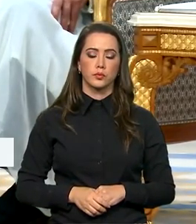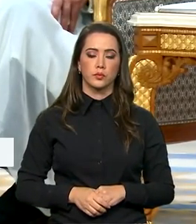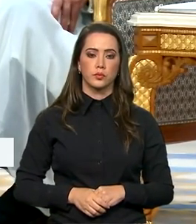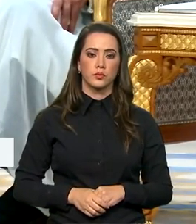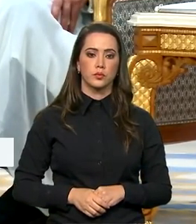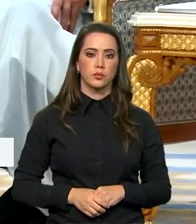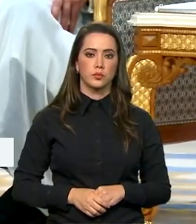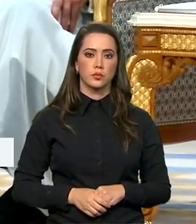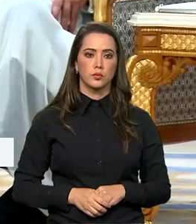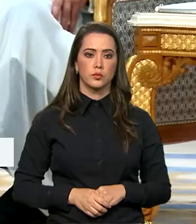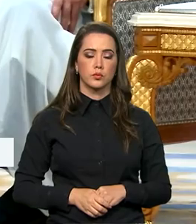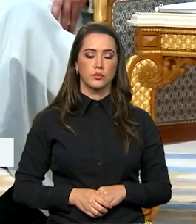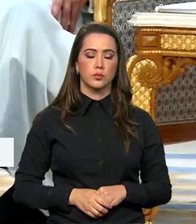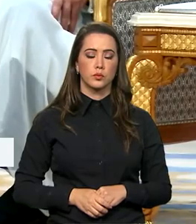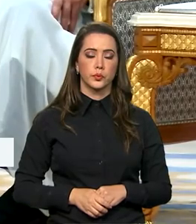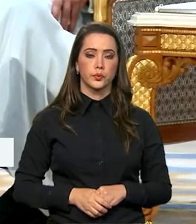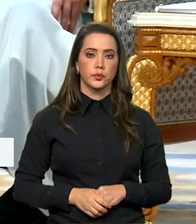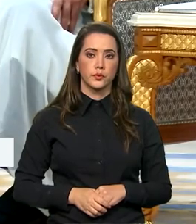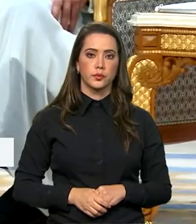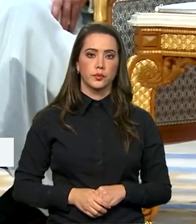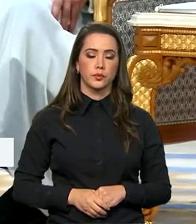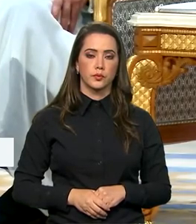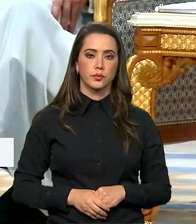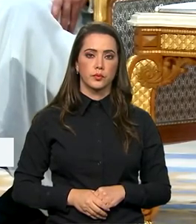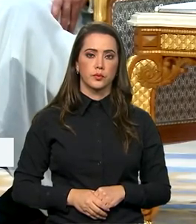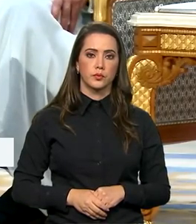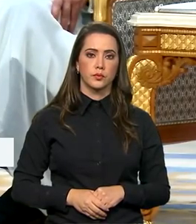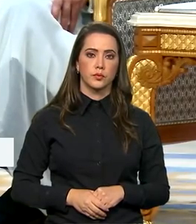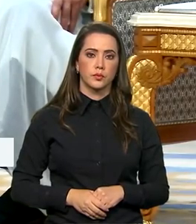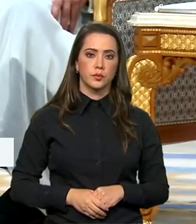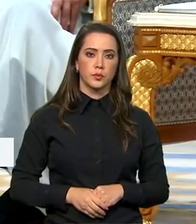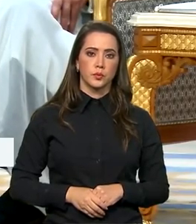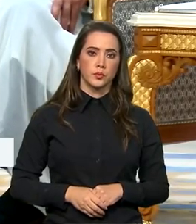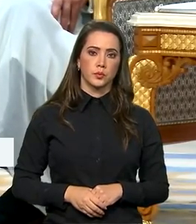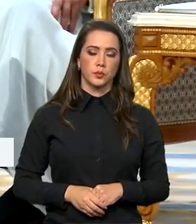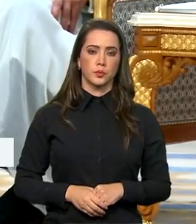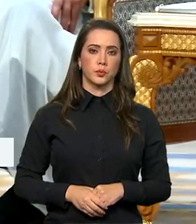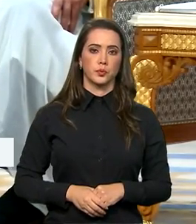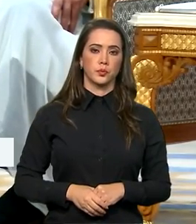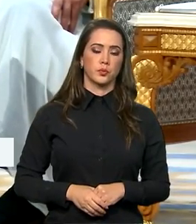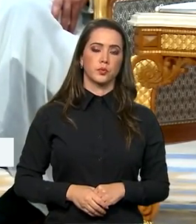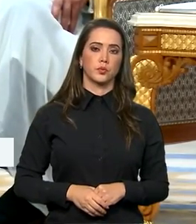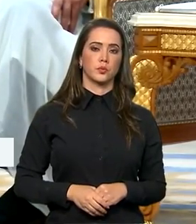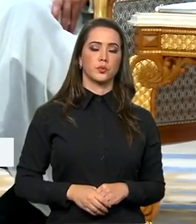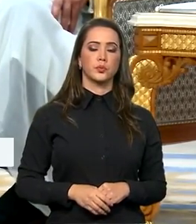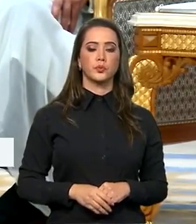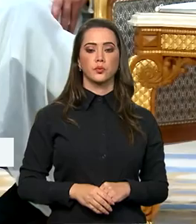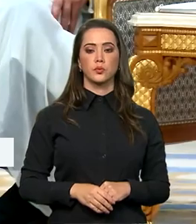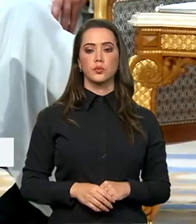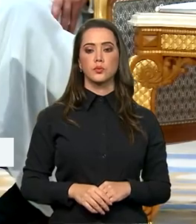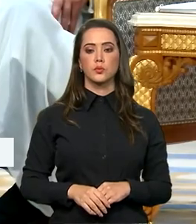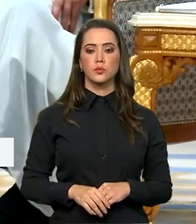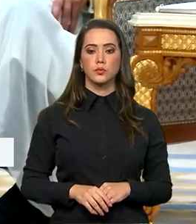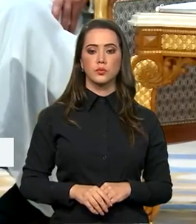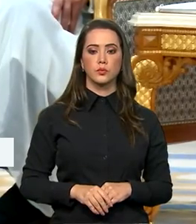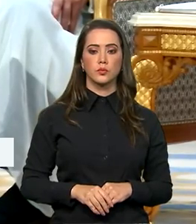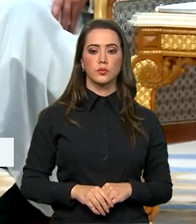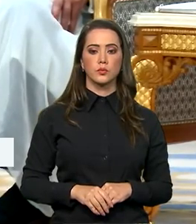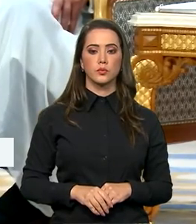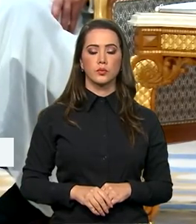قمه امريكا الجنوبيه الدول العربيه المسمى الاصفى وذلك خلال الحكومه الاولى في